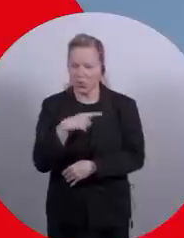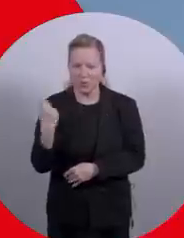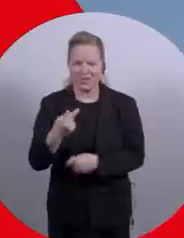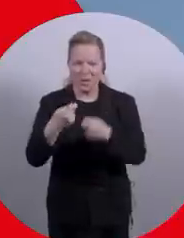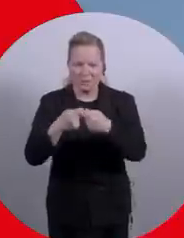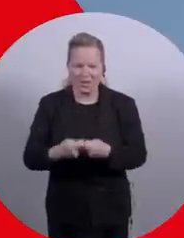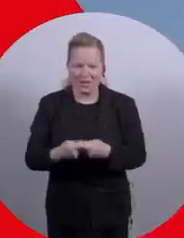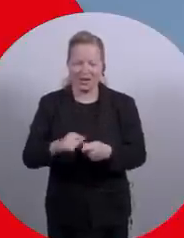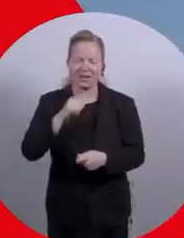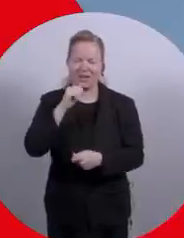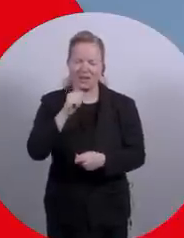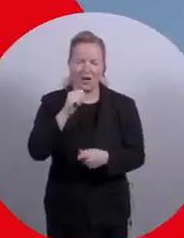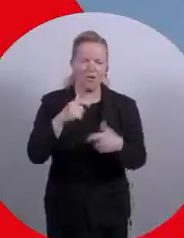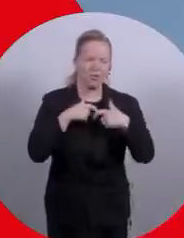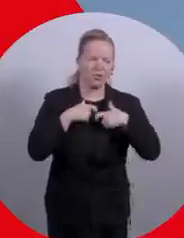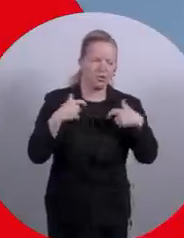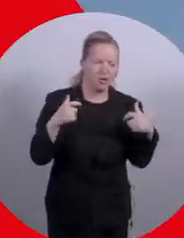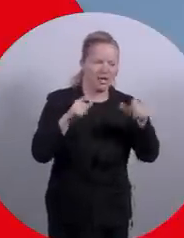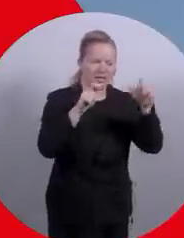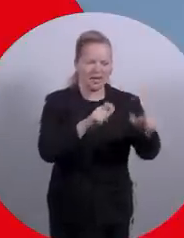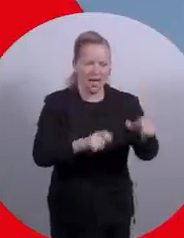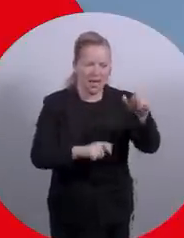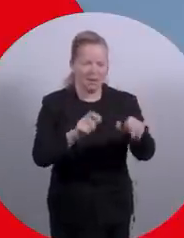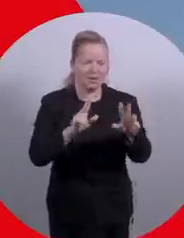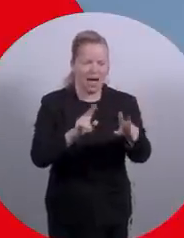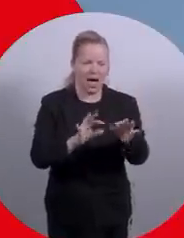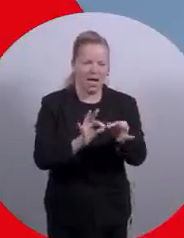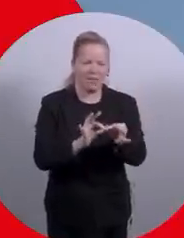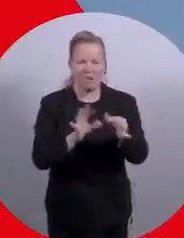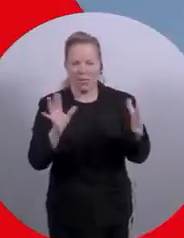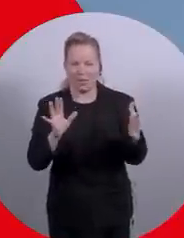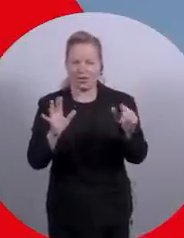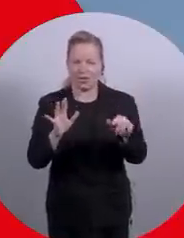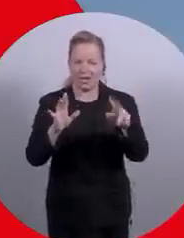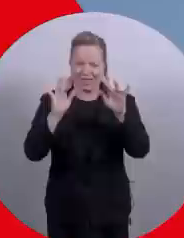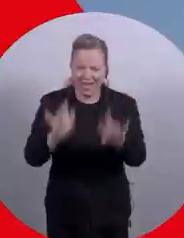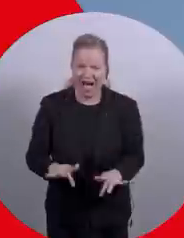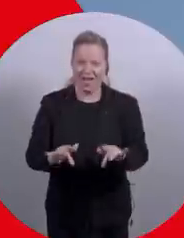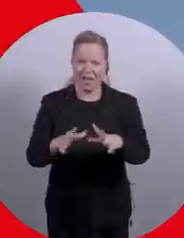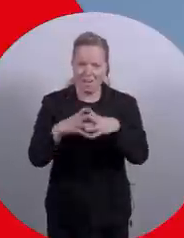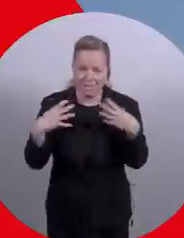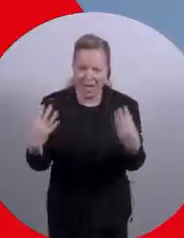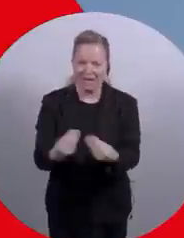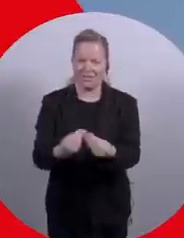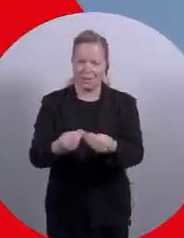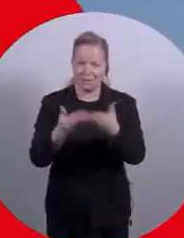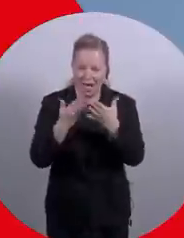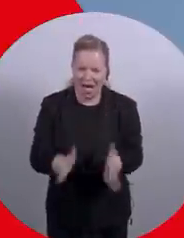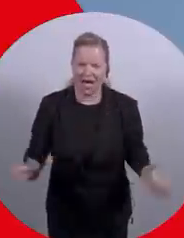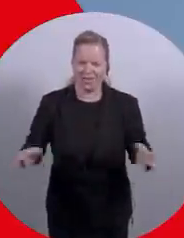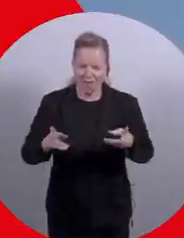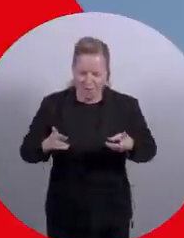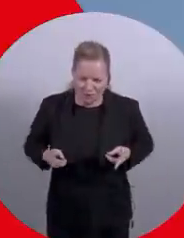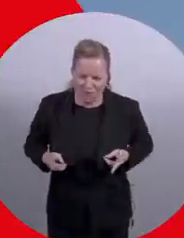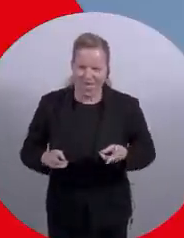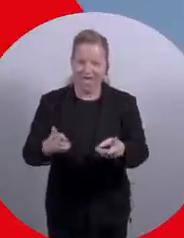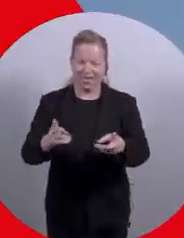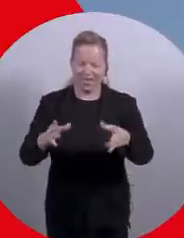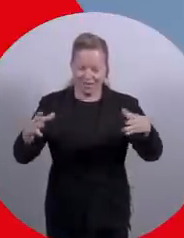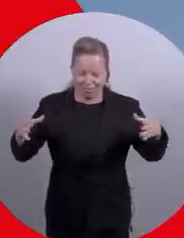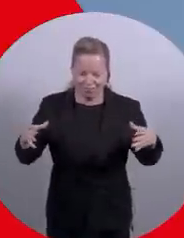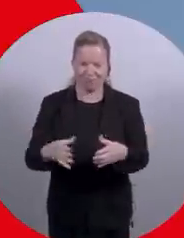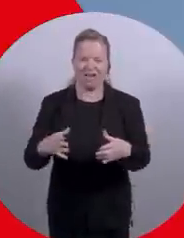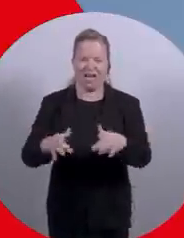in den fremdet haben von den funktionärskasten und von den funktionärst da sein sondern dass Sie mit uns gemeinsam auch bereit sondern wegzugehen der Mitbestimmung hast